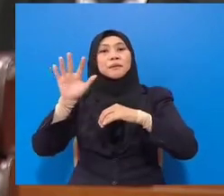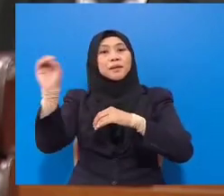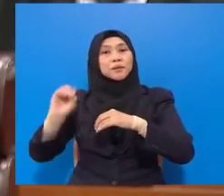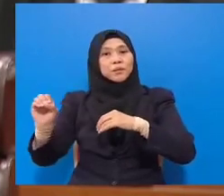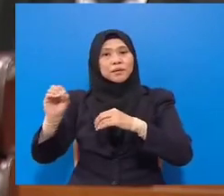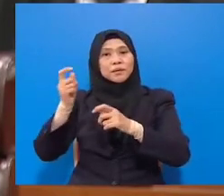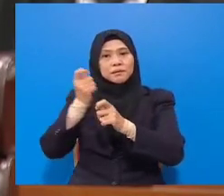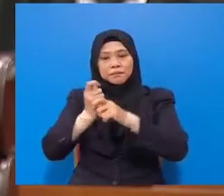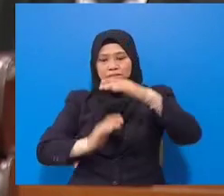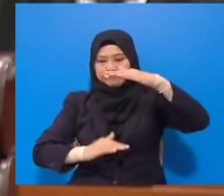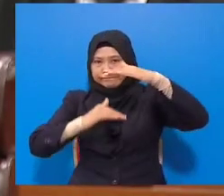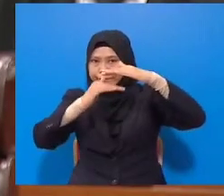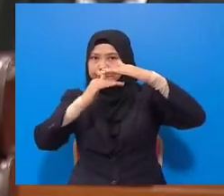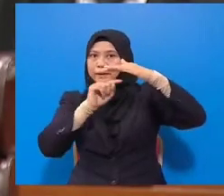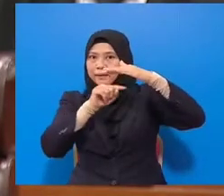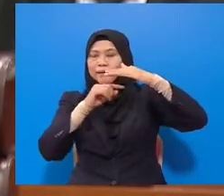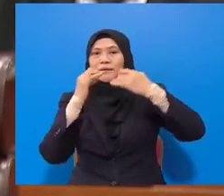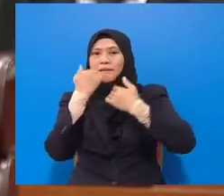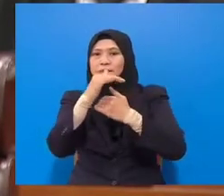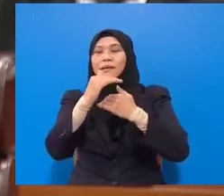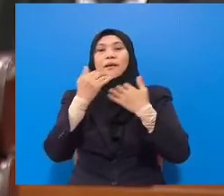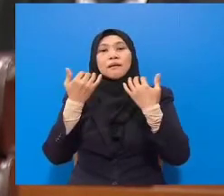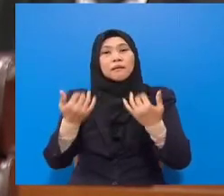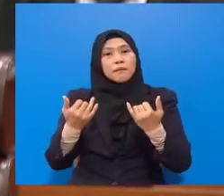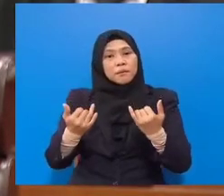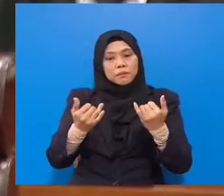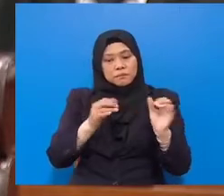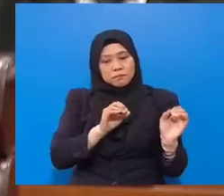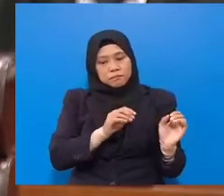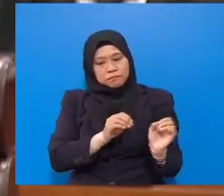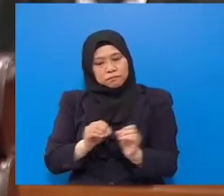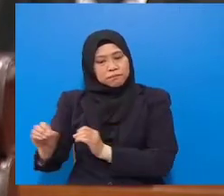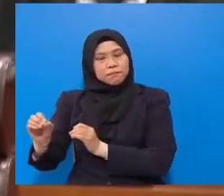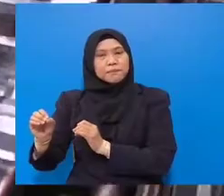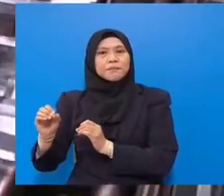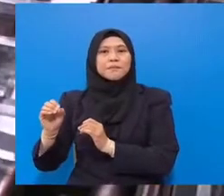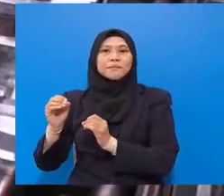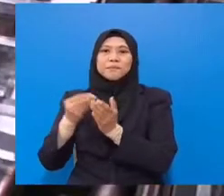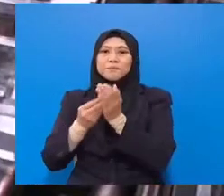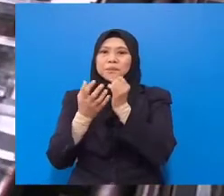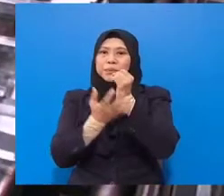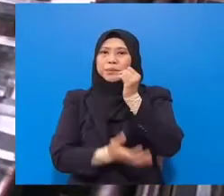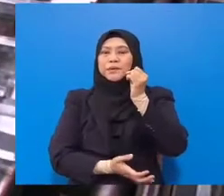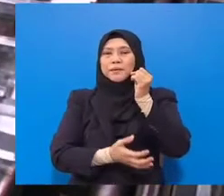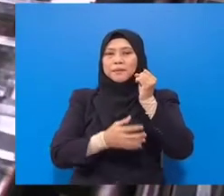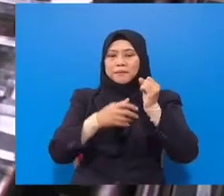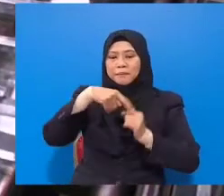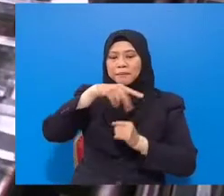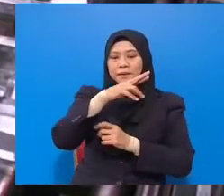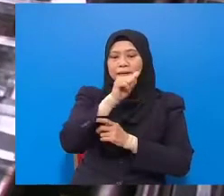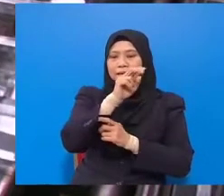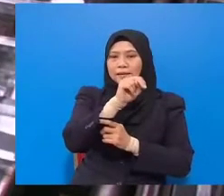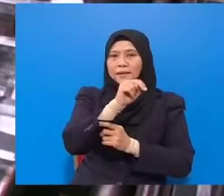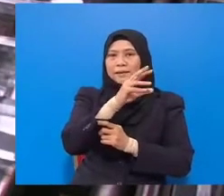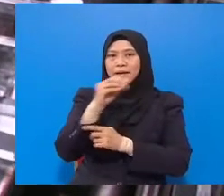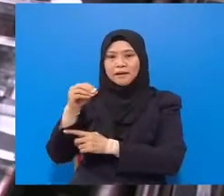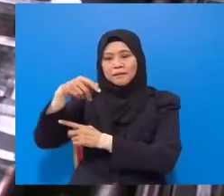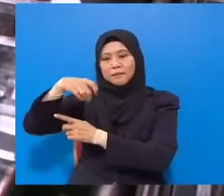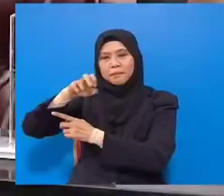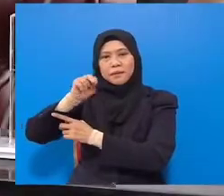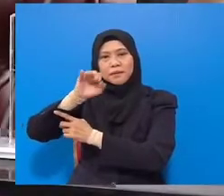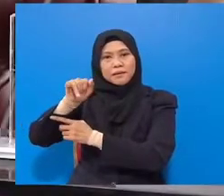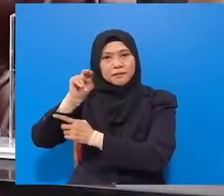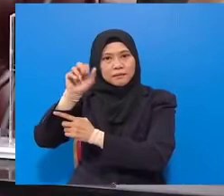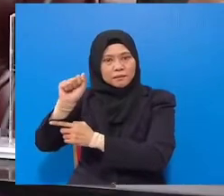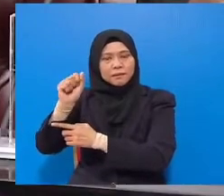yang telah ditetapkan Namun demikian disebabkan pelaksanaan pkpp hati nampaknya di dewan rakyat